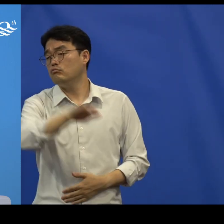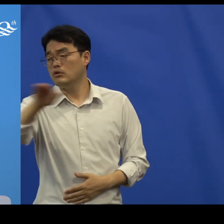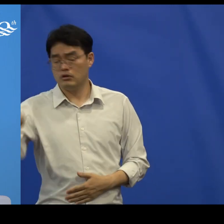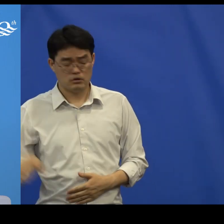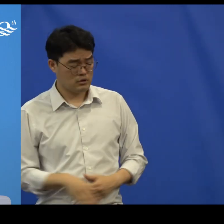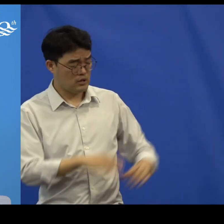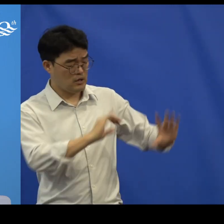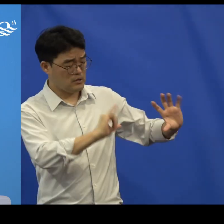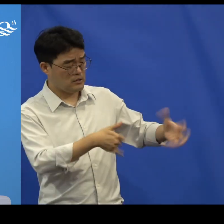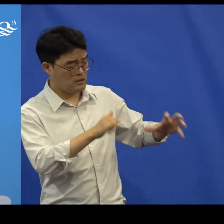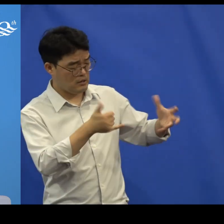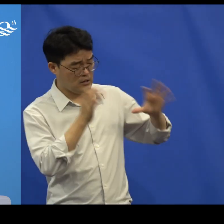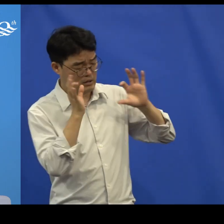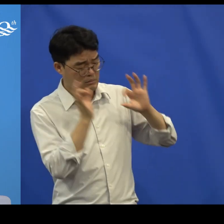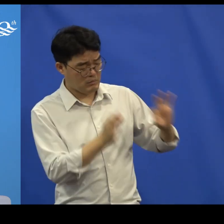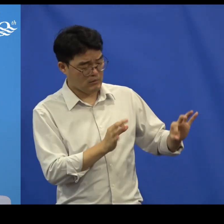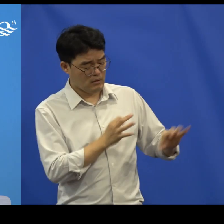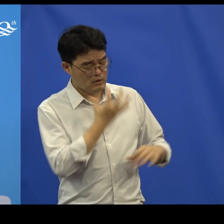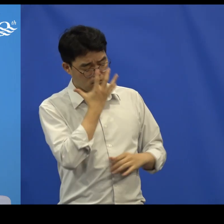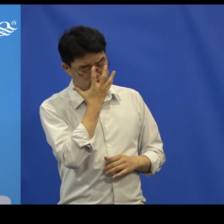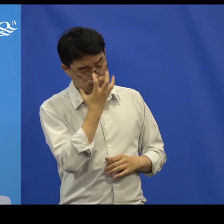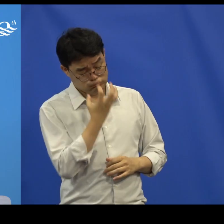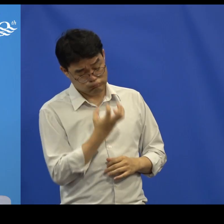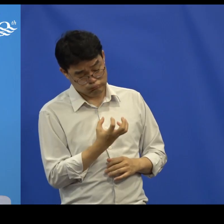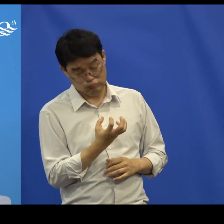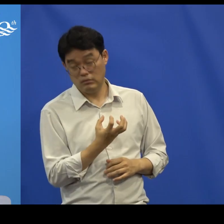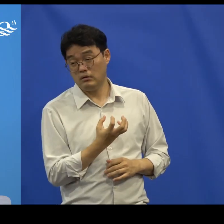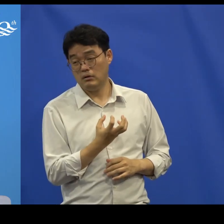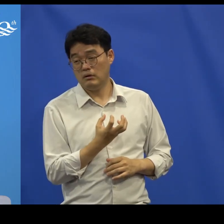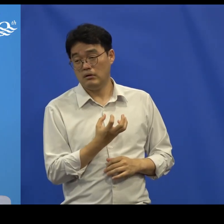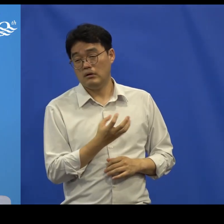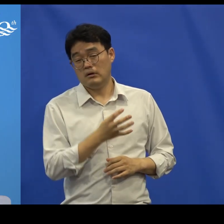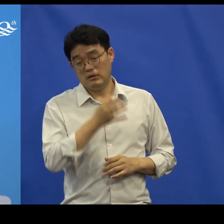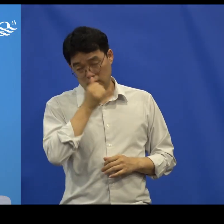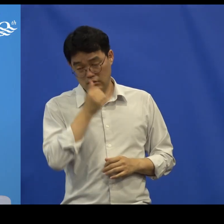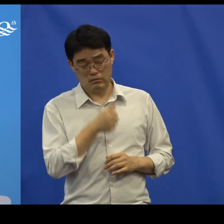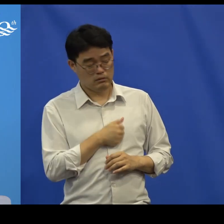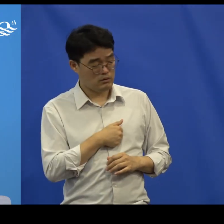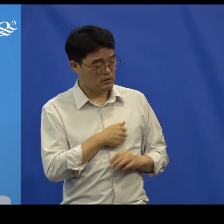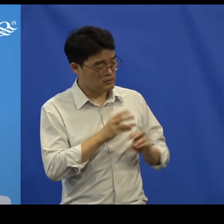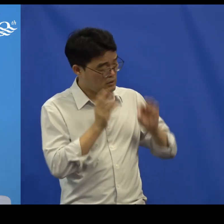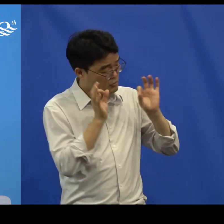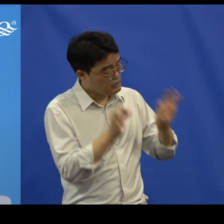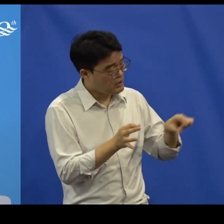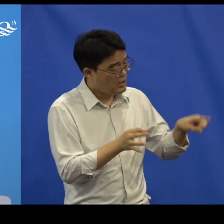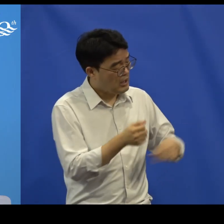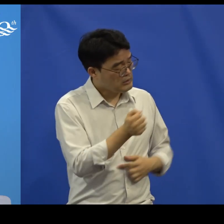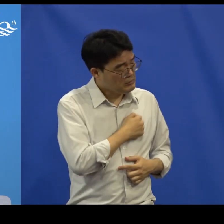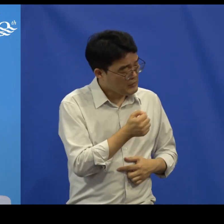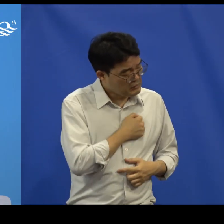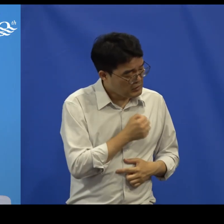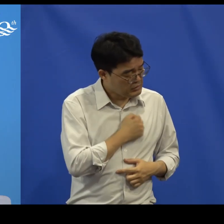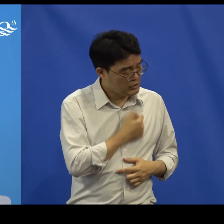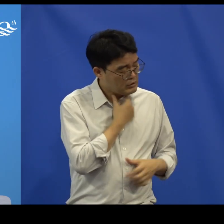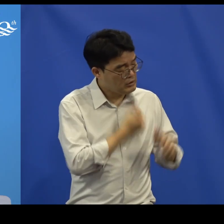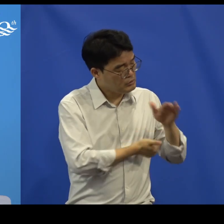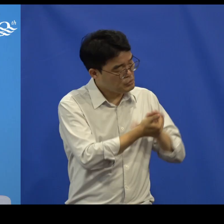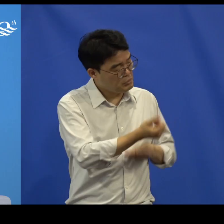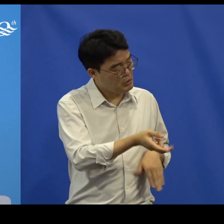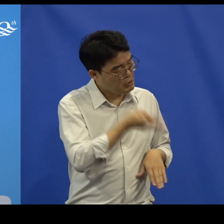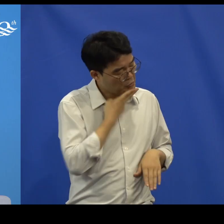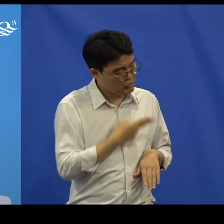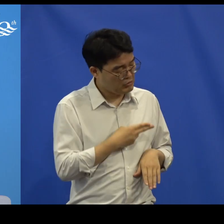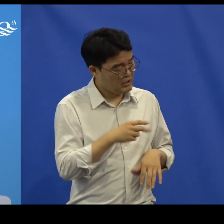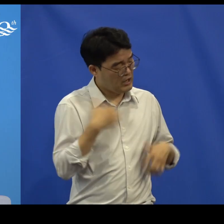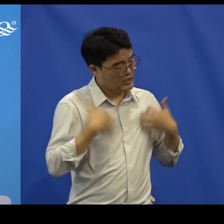땅을 너무 많이 봤기 때문에 그래요. 이 땅의 것을 너무 바라보면 우울해질 수밖에 없어요. 이 땅의 어떤 것도